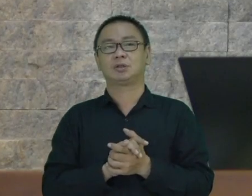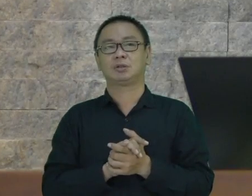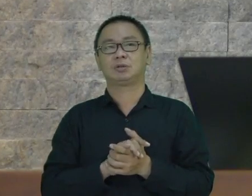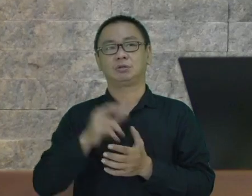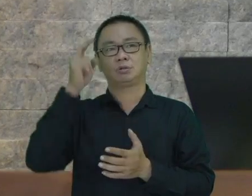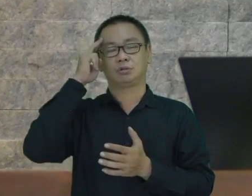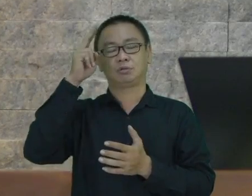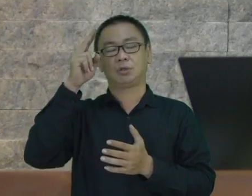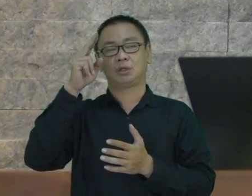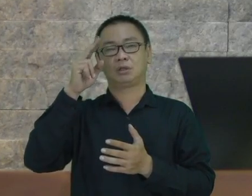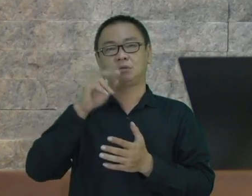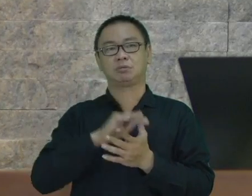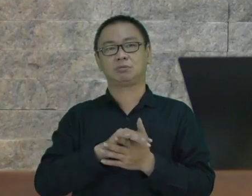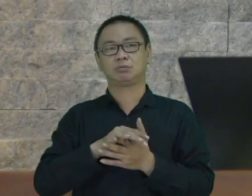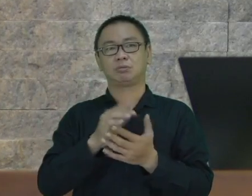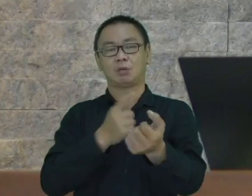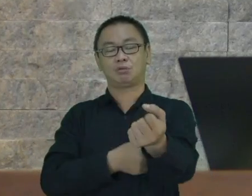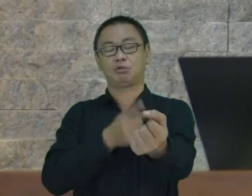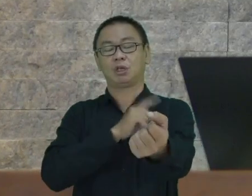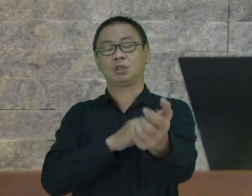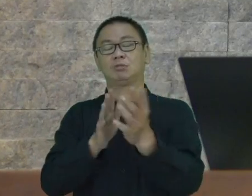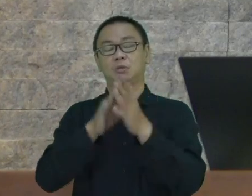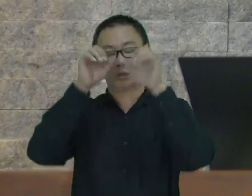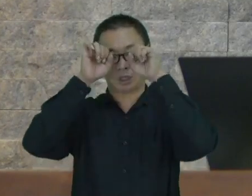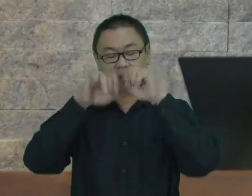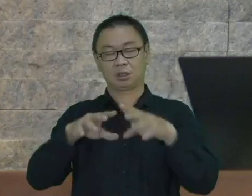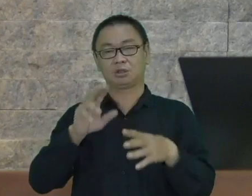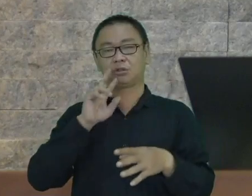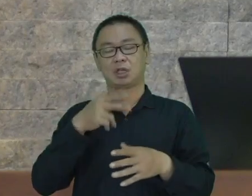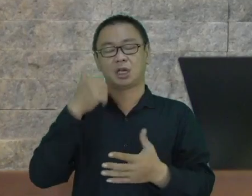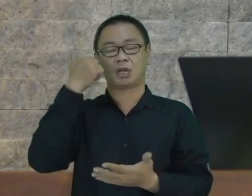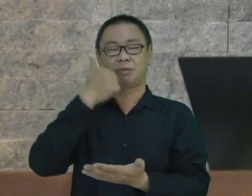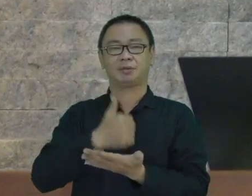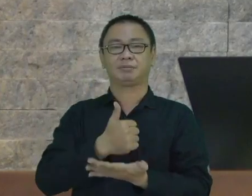Tuhan memampukan saudara dan memberkati saudara. Amin.